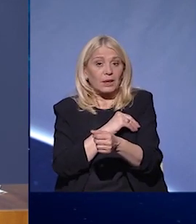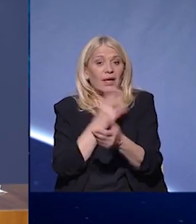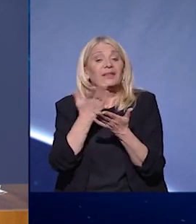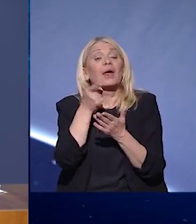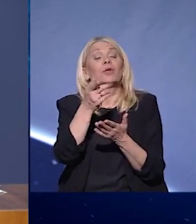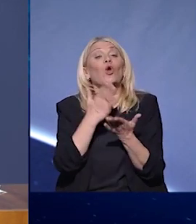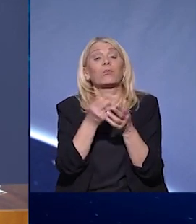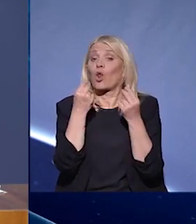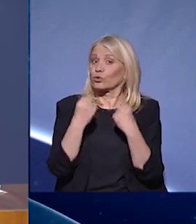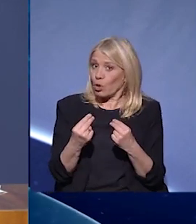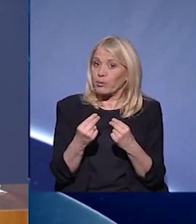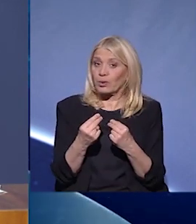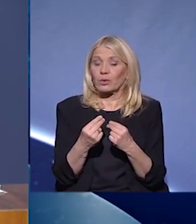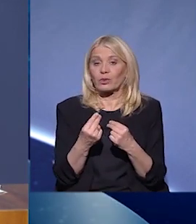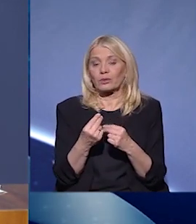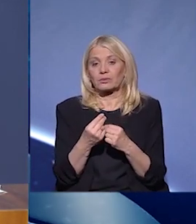bi to bilo dobro?